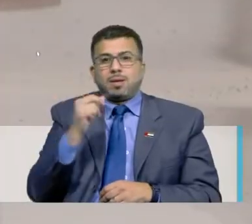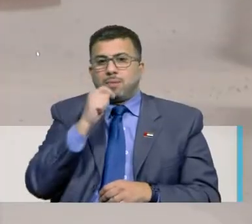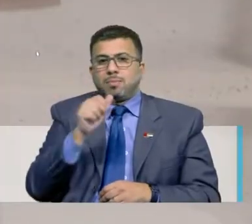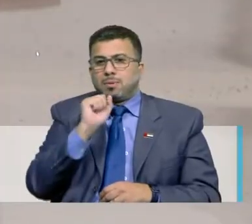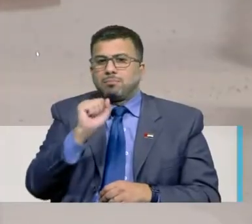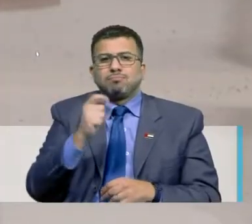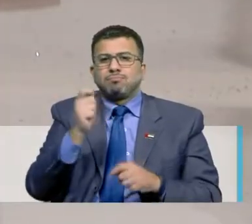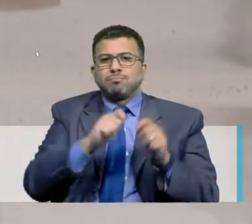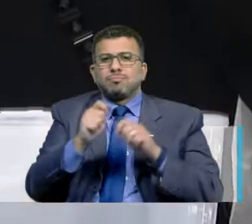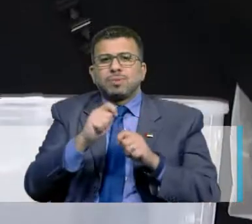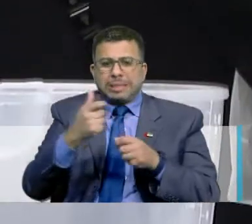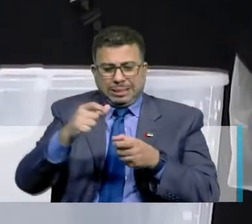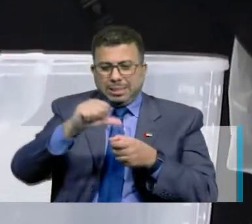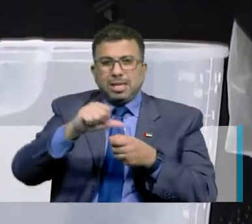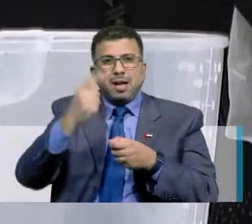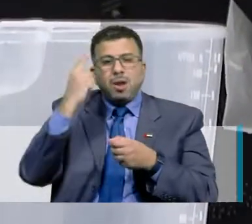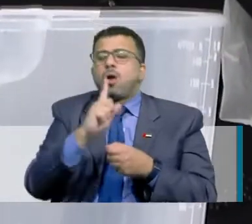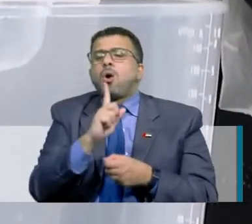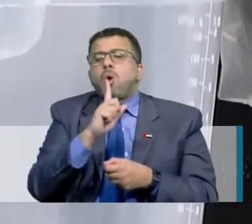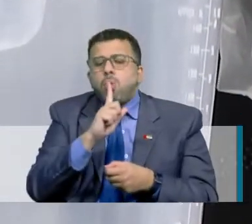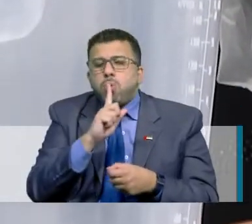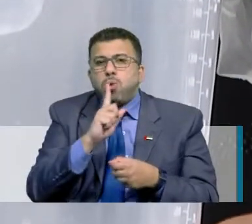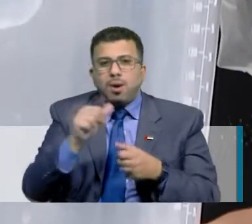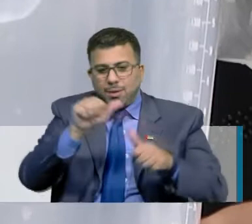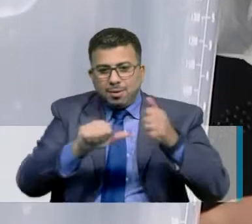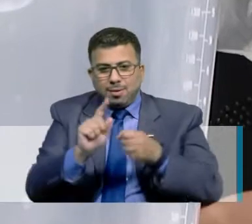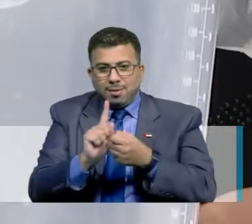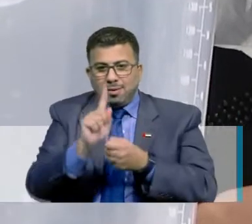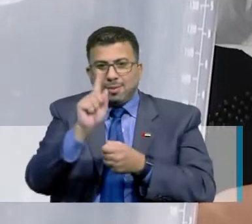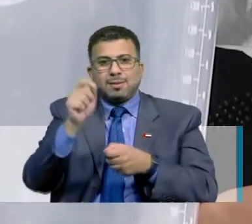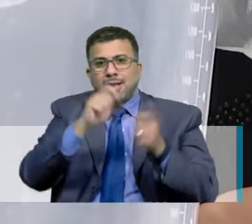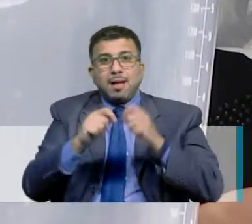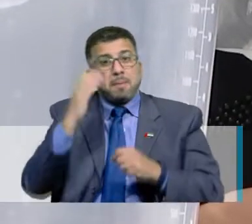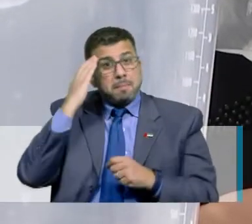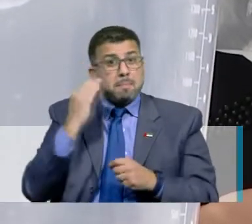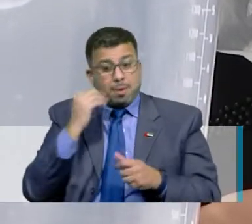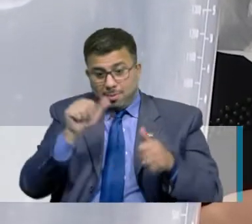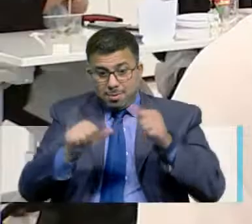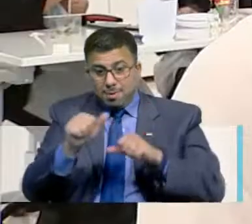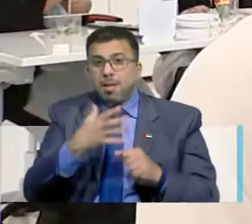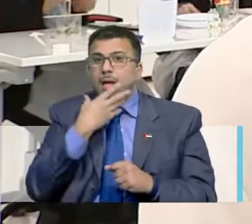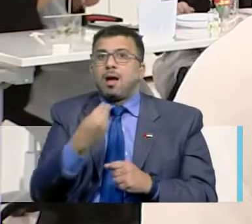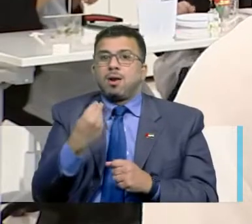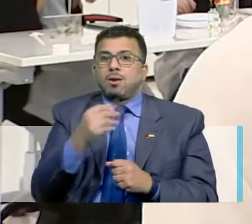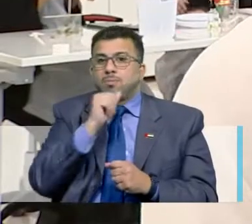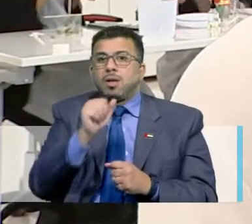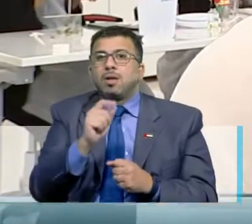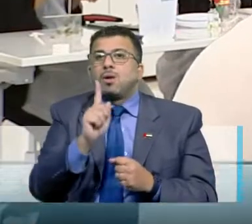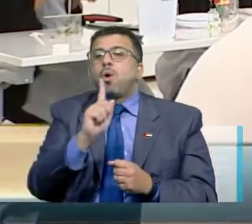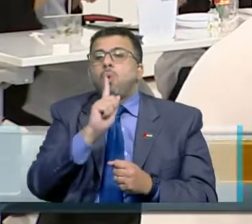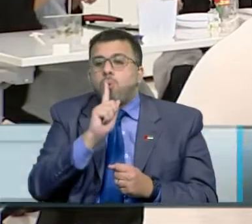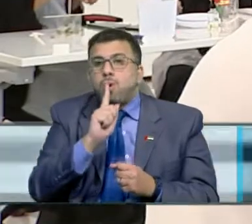فن صناعه الشموع التي تفاعلت الفتيات خلالها. تعلمت في هذه الورشة كيف أسوي شموع